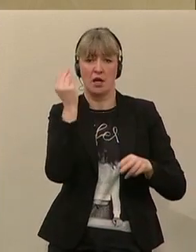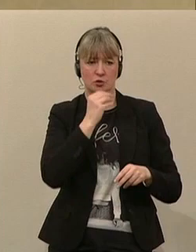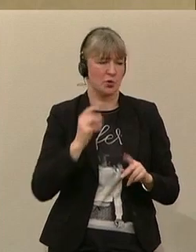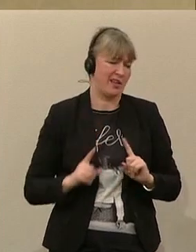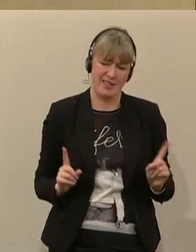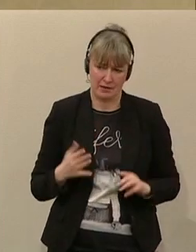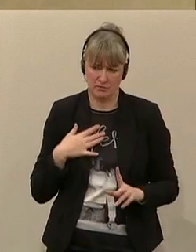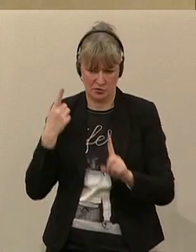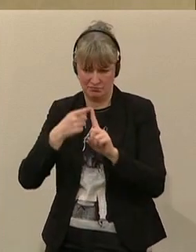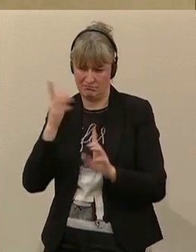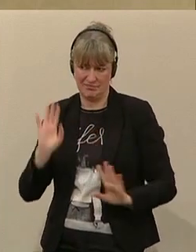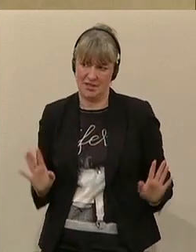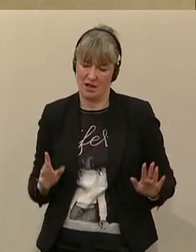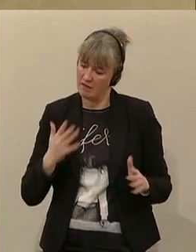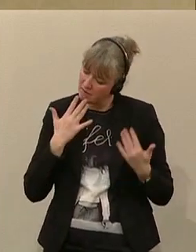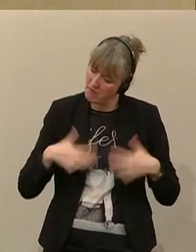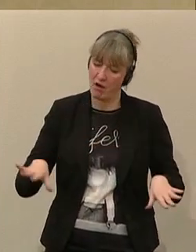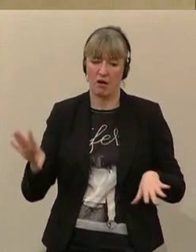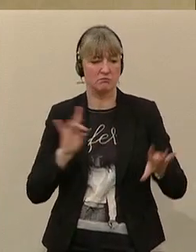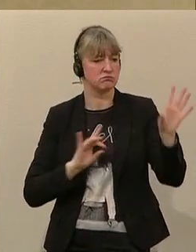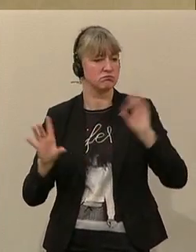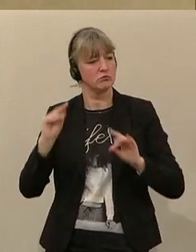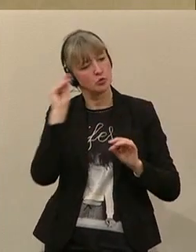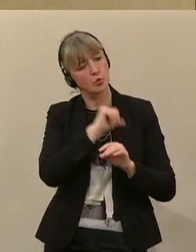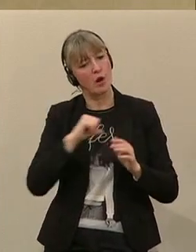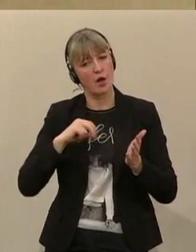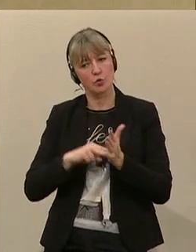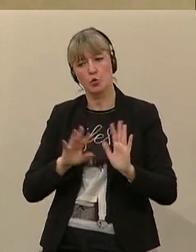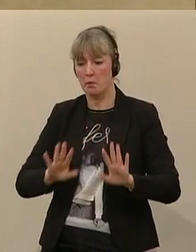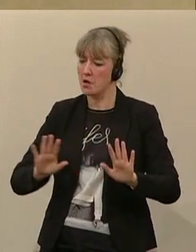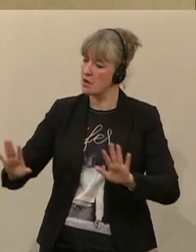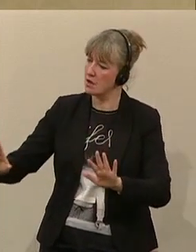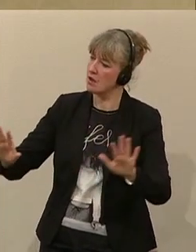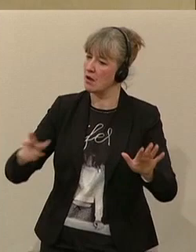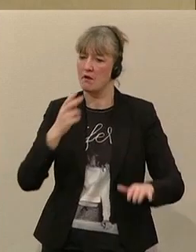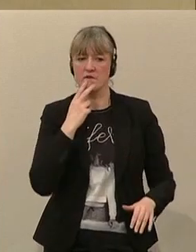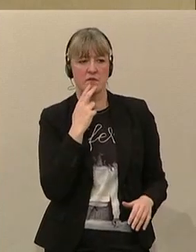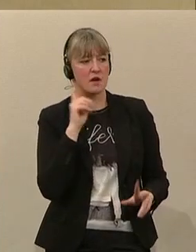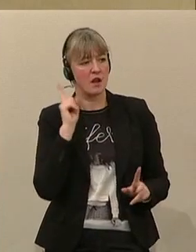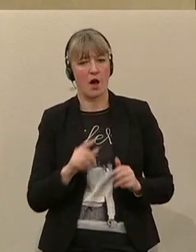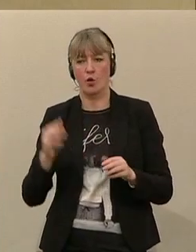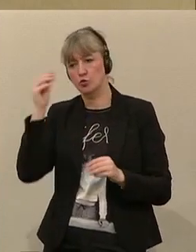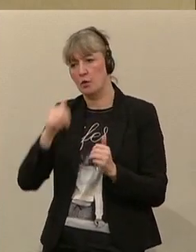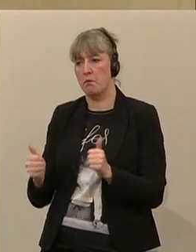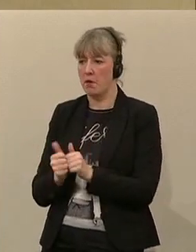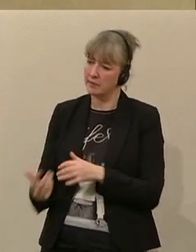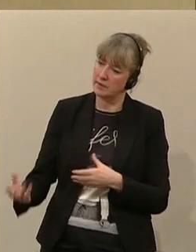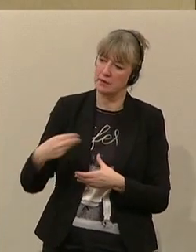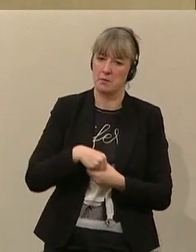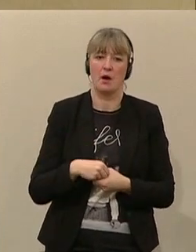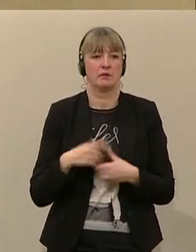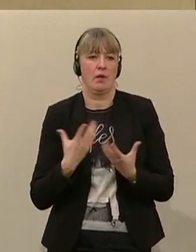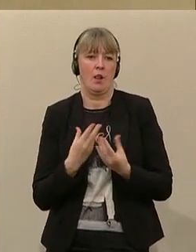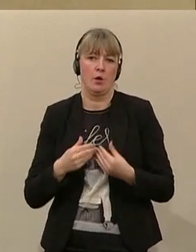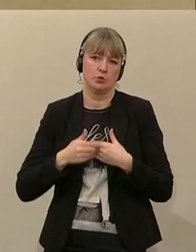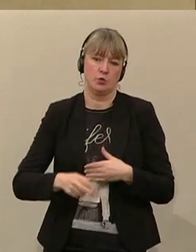Das ist nicht unser Zugang. Wir wollen Wahlfreiheit haben. Wir wollen über Schulautonomie möglichst auch die Einbindung der Schulpartner, um entsprechend gute